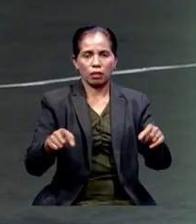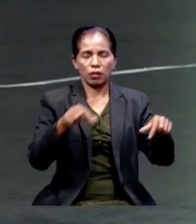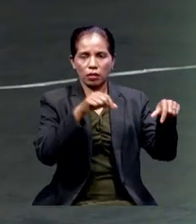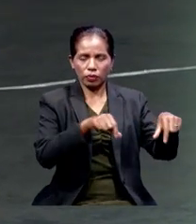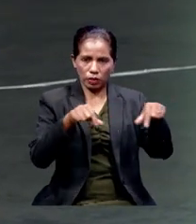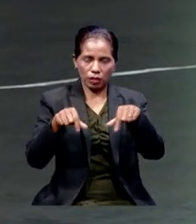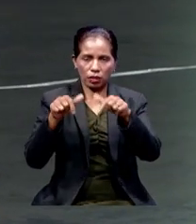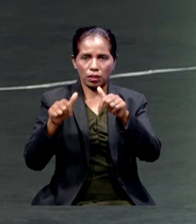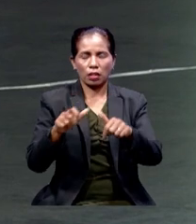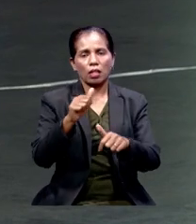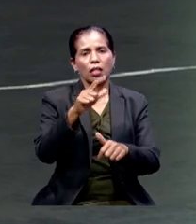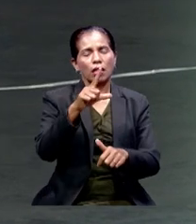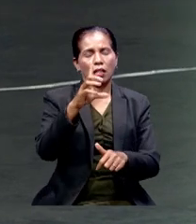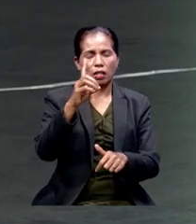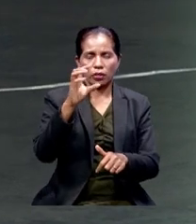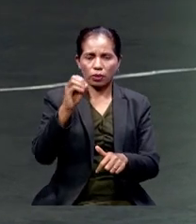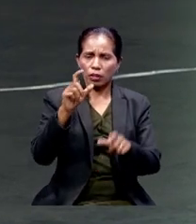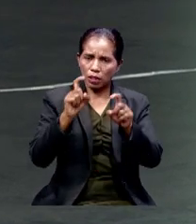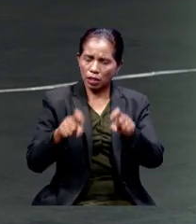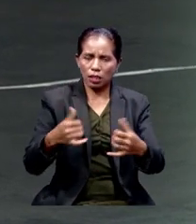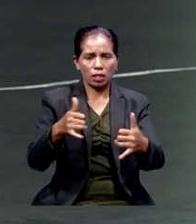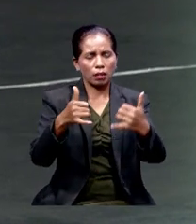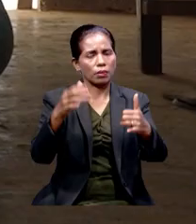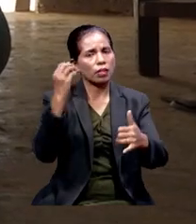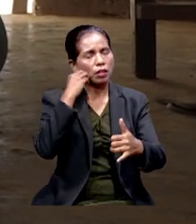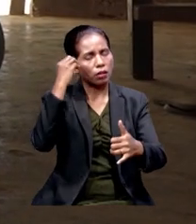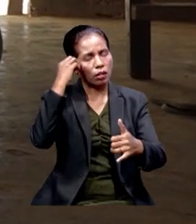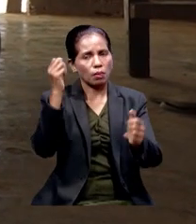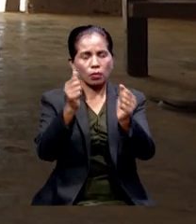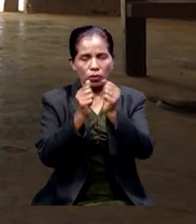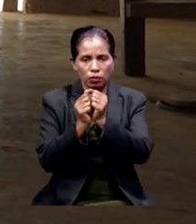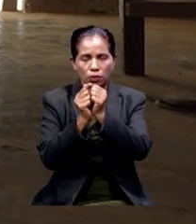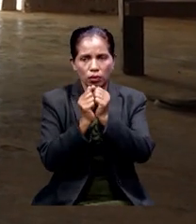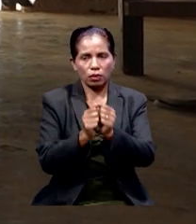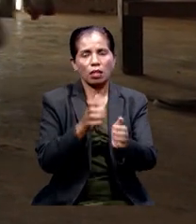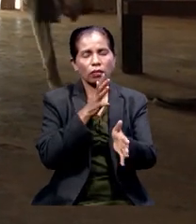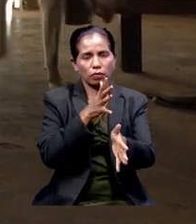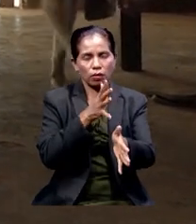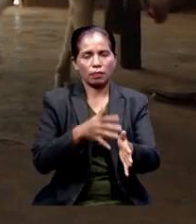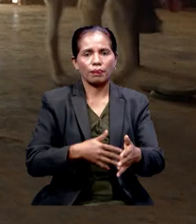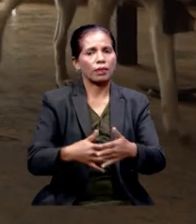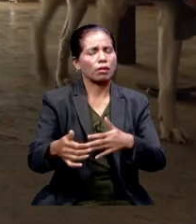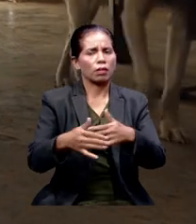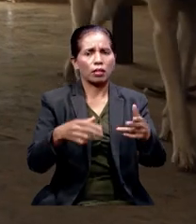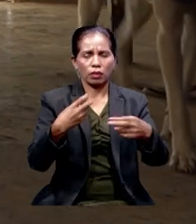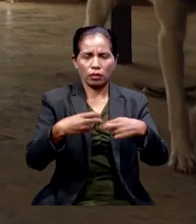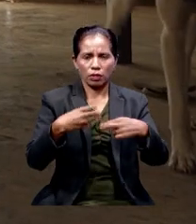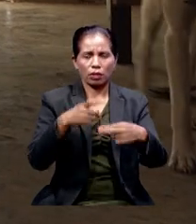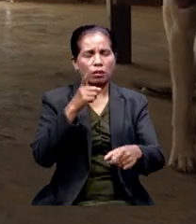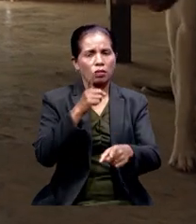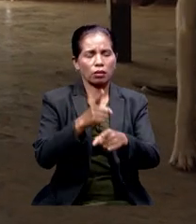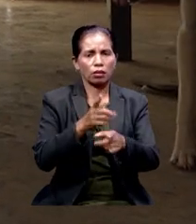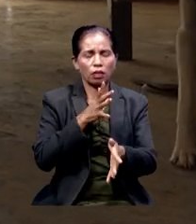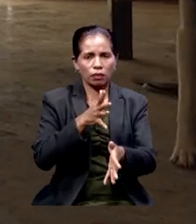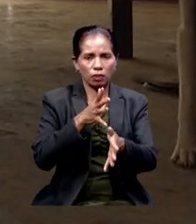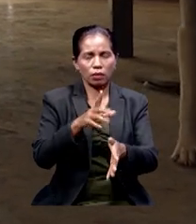idane Aldo tenki halimar ritia uma hamutu konia bofeto. dala rumah susar tebis penyabu veto